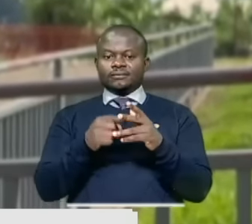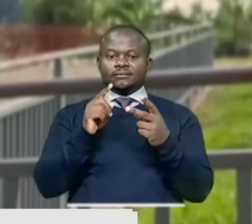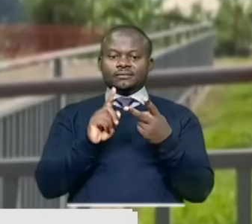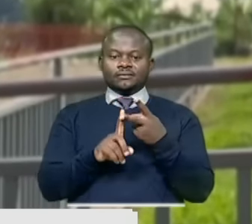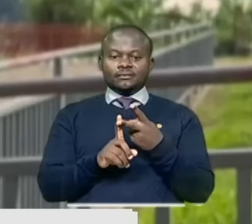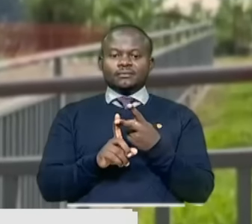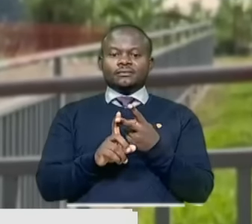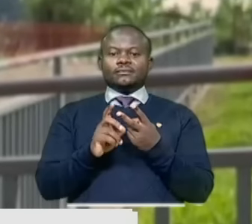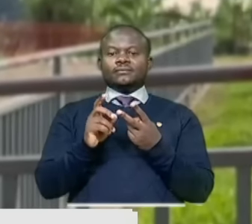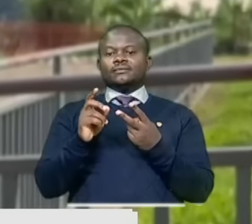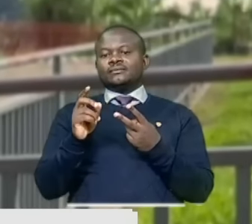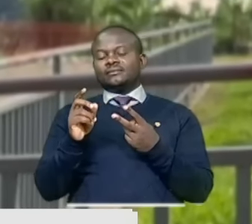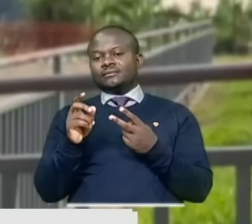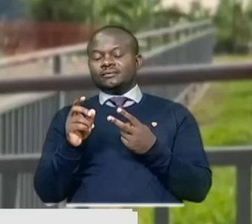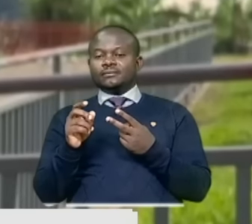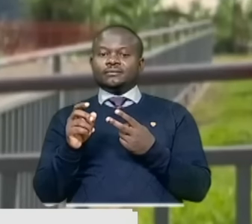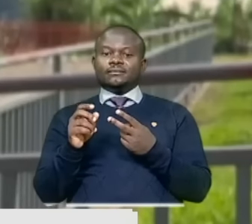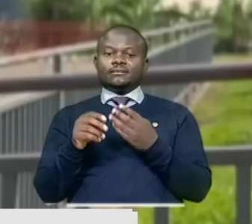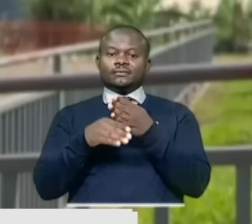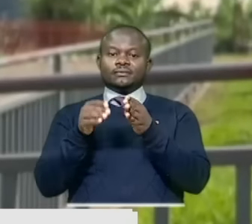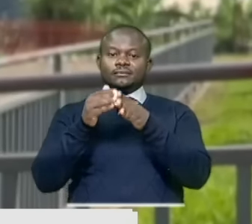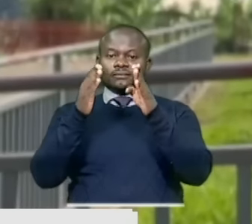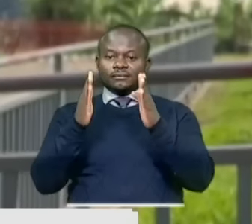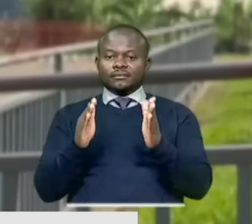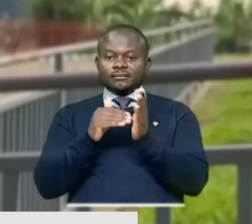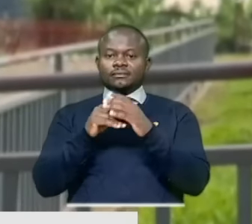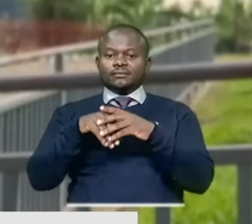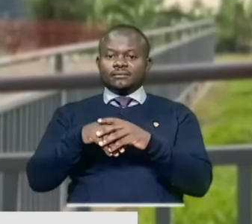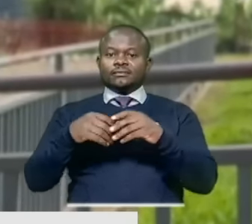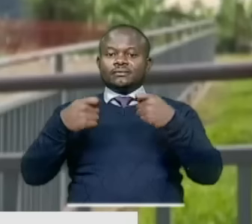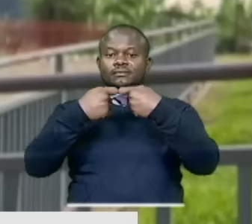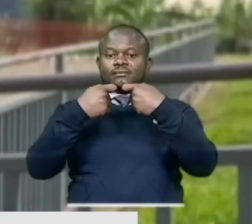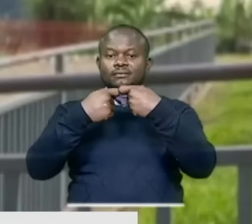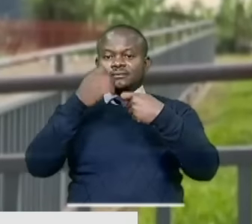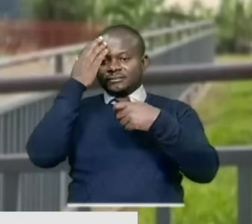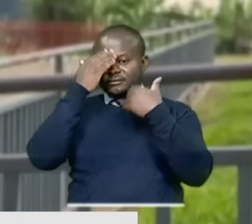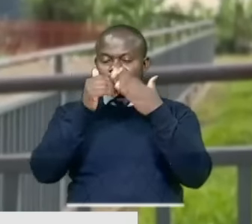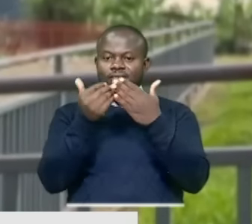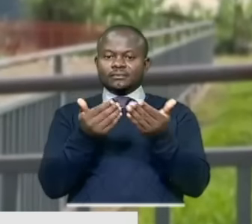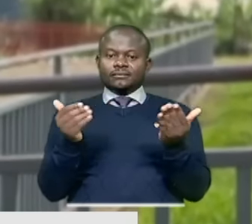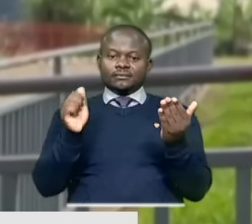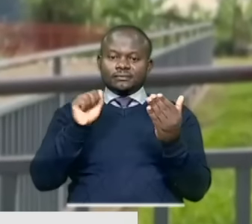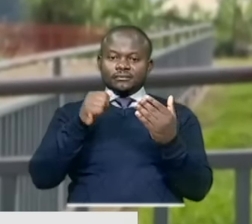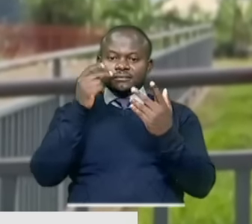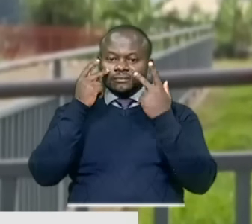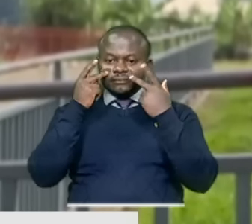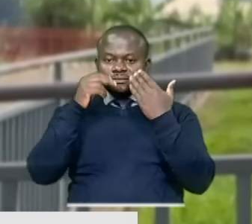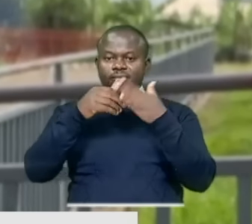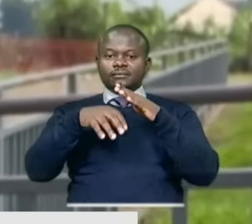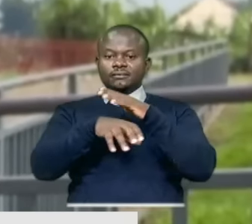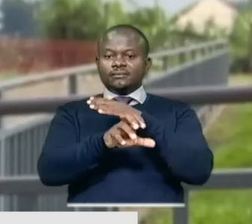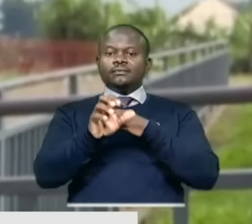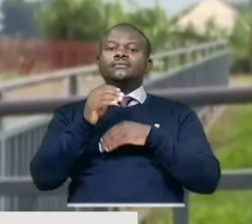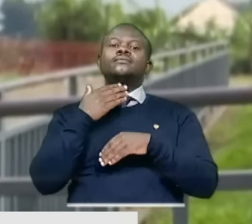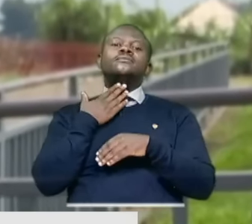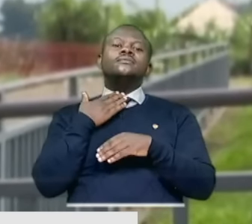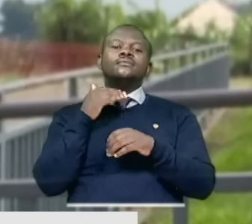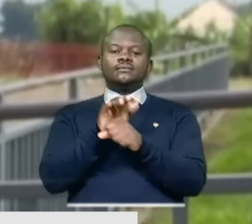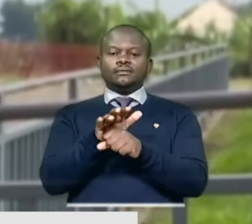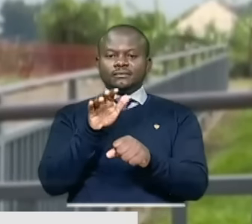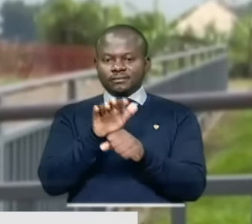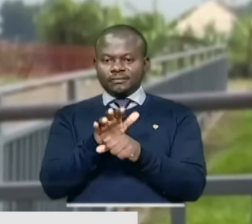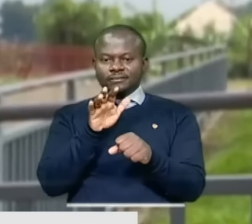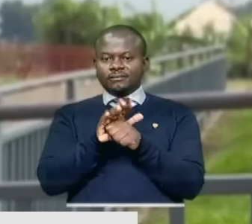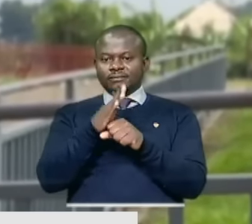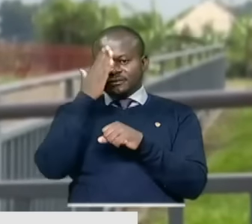y'ubwubatsi ishami ry'ubwubatsi cyangwa se akaza na elektroniki kugira ngo noneho abana babone amashami bifuza